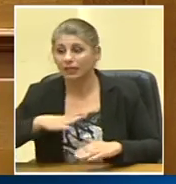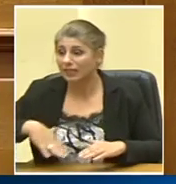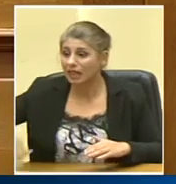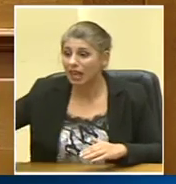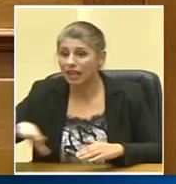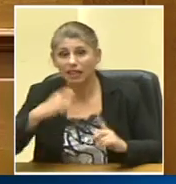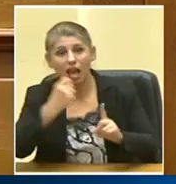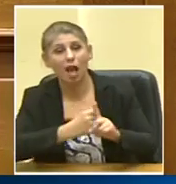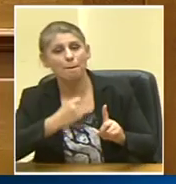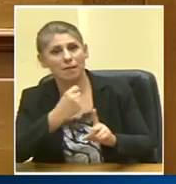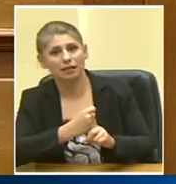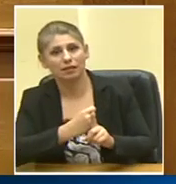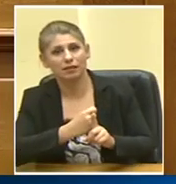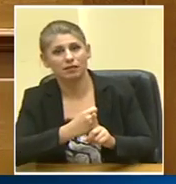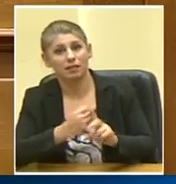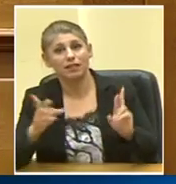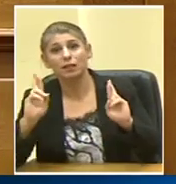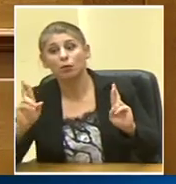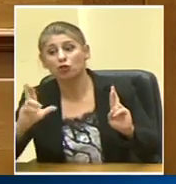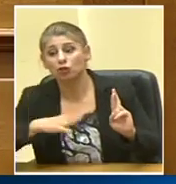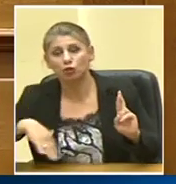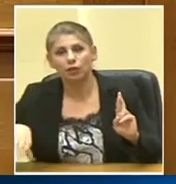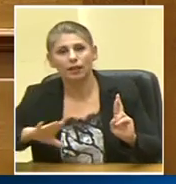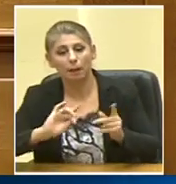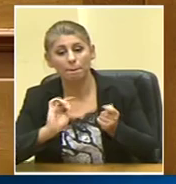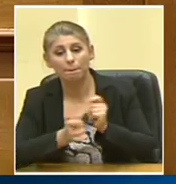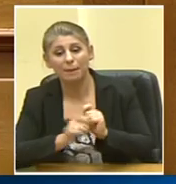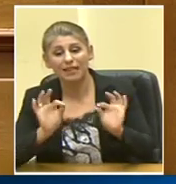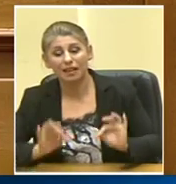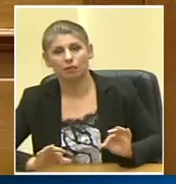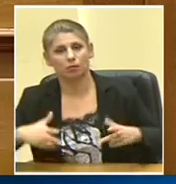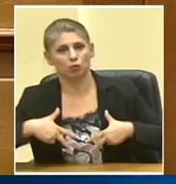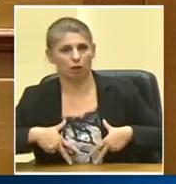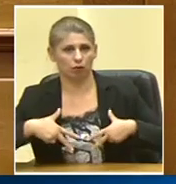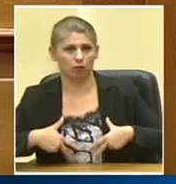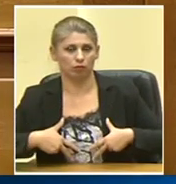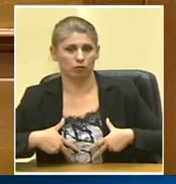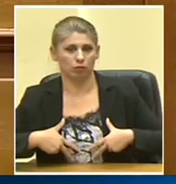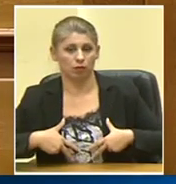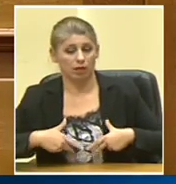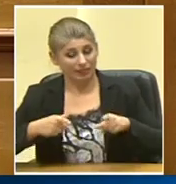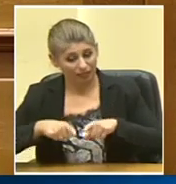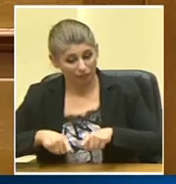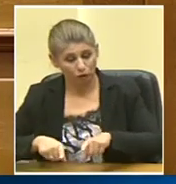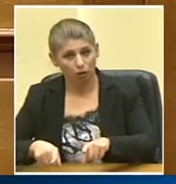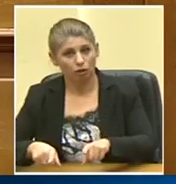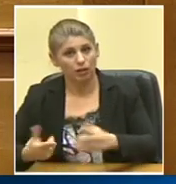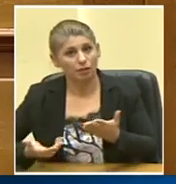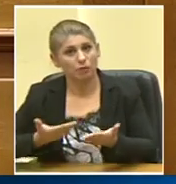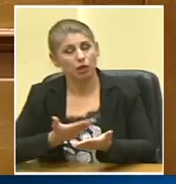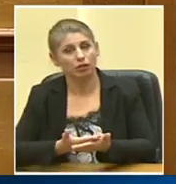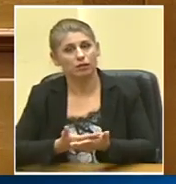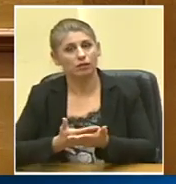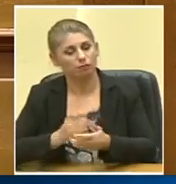απέτηση και τη λαϊκή προσδοκία για τη μεταρρύθμιση του κράτους. Την ίδια στιγμή όμως η πρότασή μας επιχειρεί